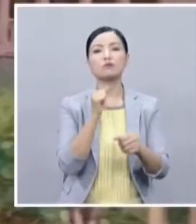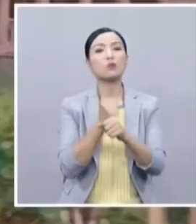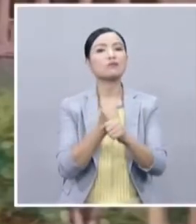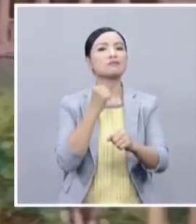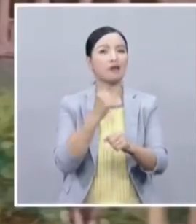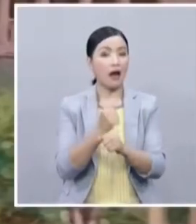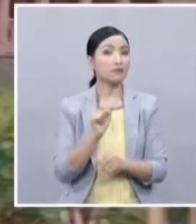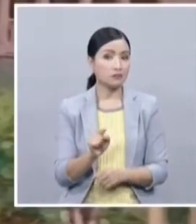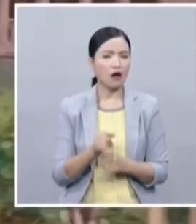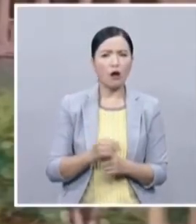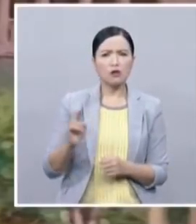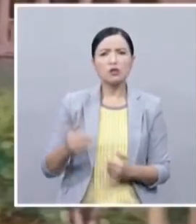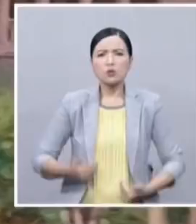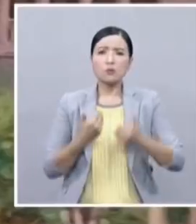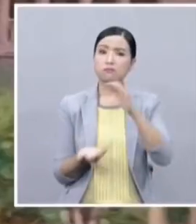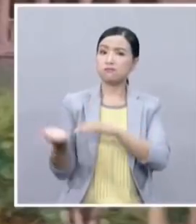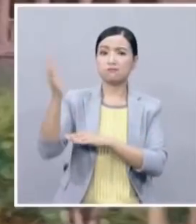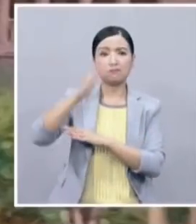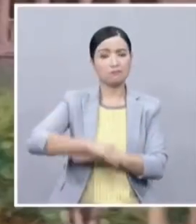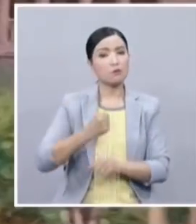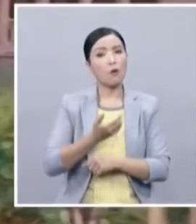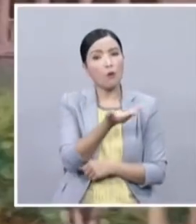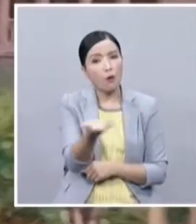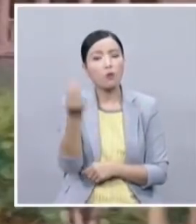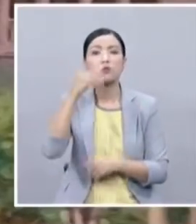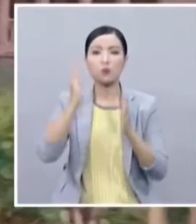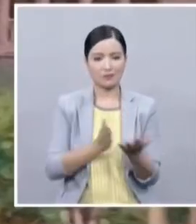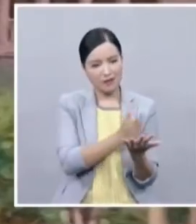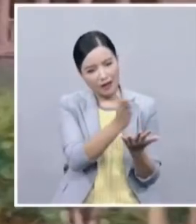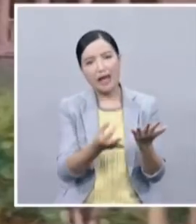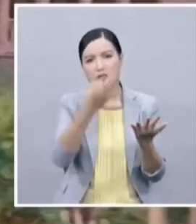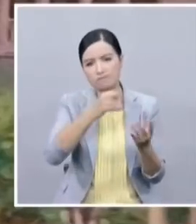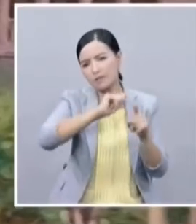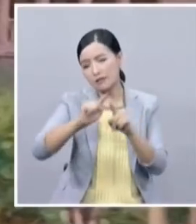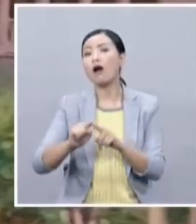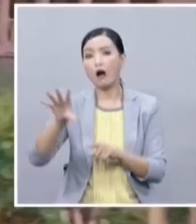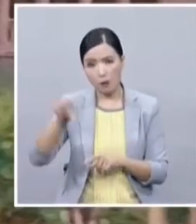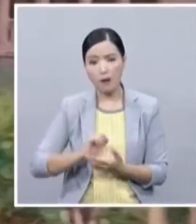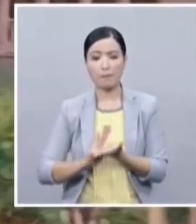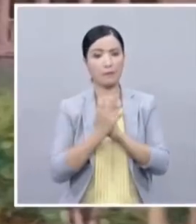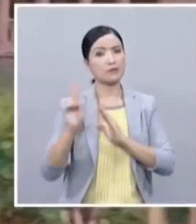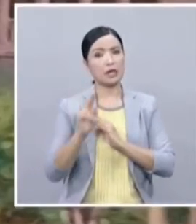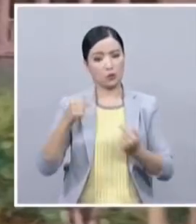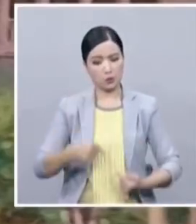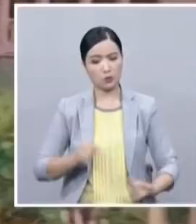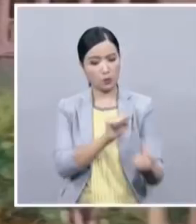ทำงานและแม้กระทั่งการใช้ชีวิตประจำวันนะครับของทุกคนทุกสาขาวิชาชีพรัฐบาลและคสช.